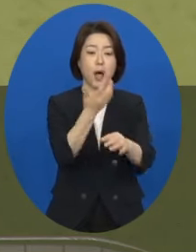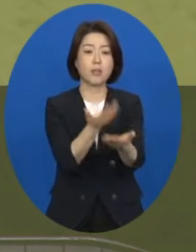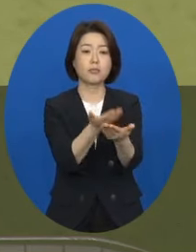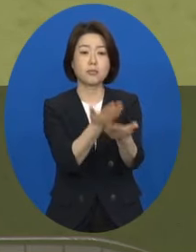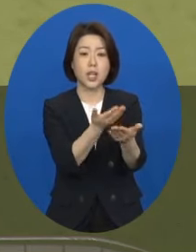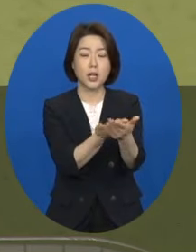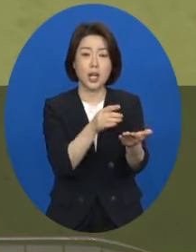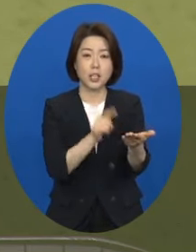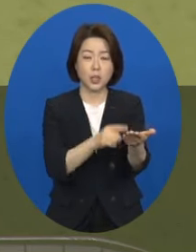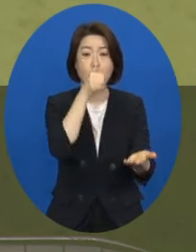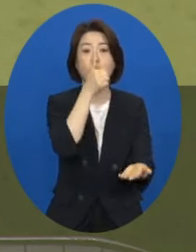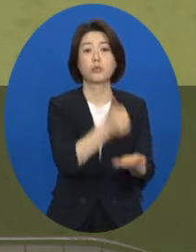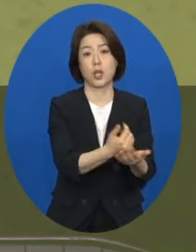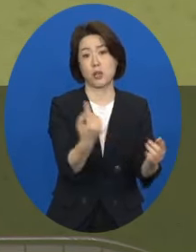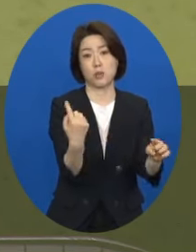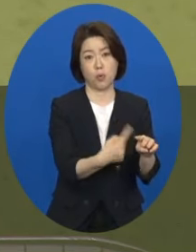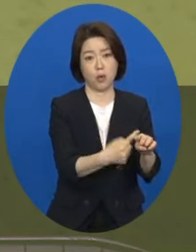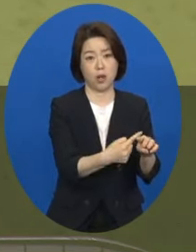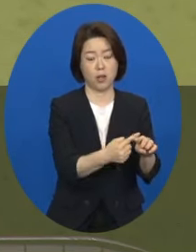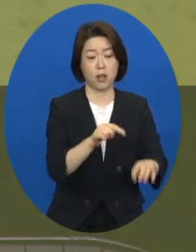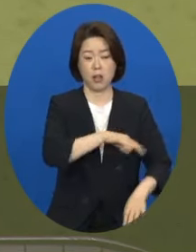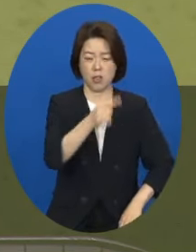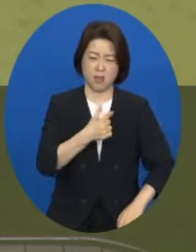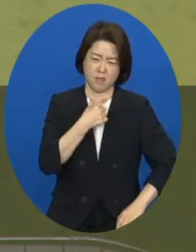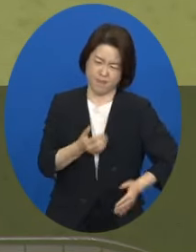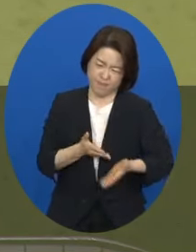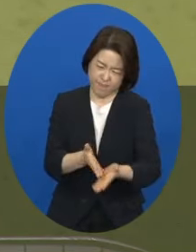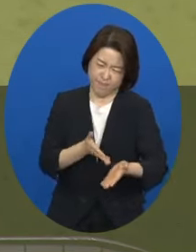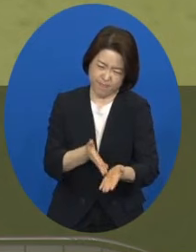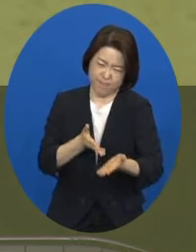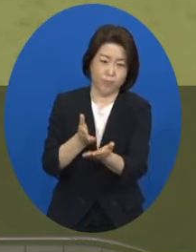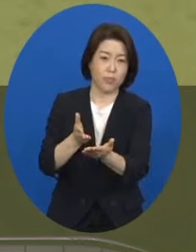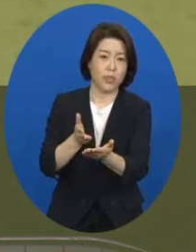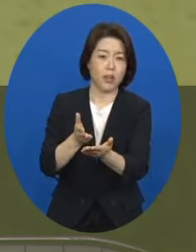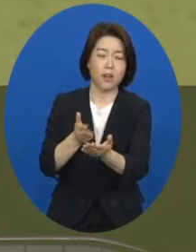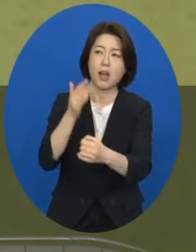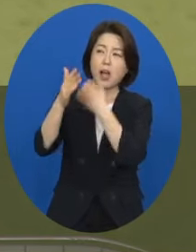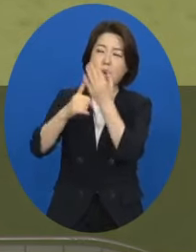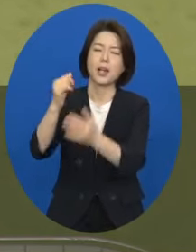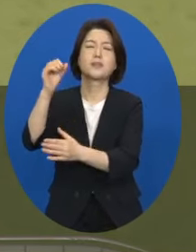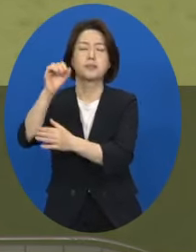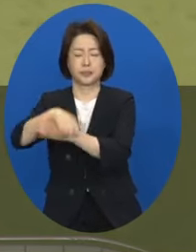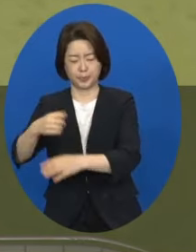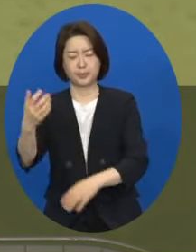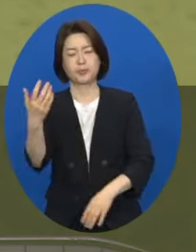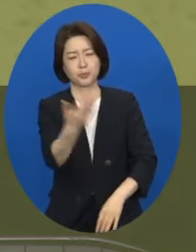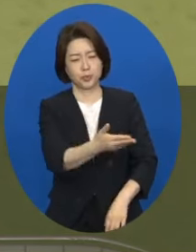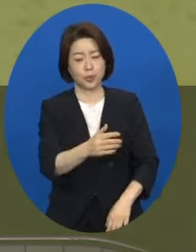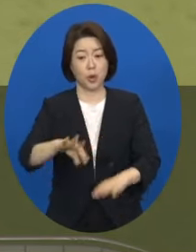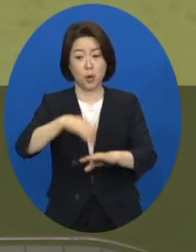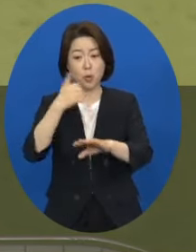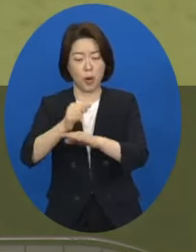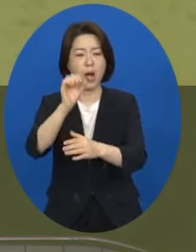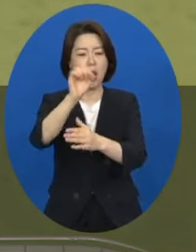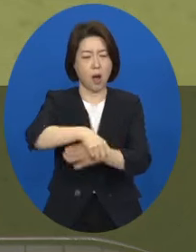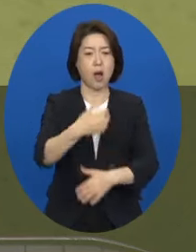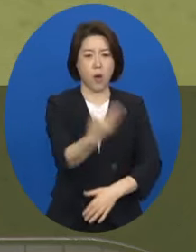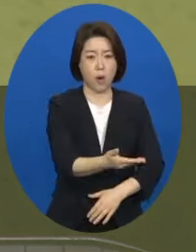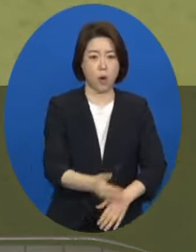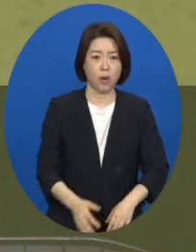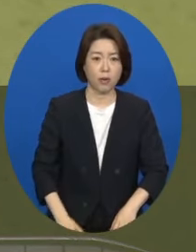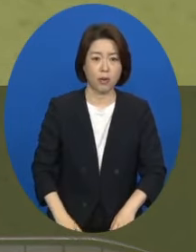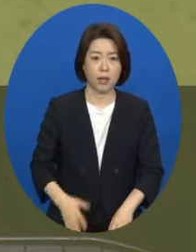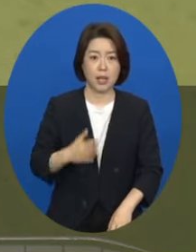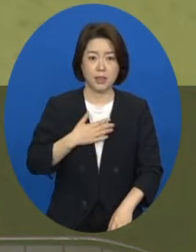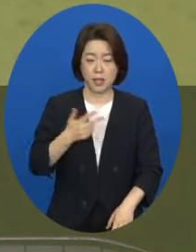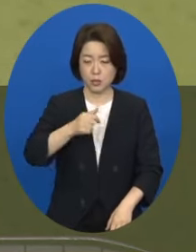것은 그건 범죄인데 너희가 요구를 하고 자꾸 요구를 하니까 하나님이 허락하셔서 너희에게 왕을 주시겠다는 것이죠. 나 주 앞에